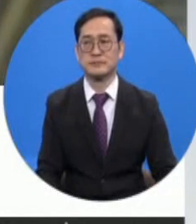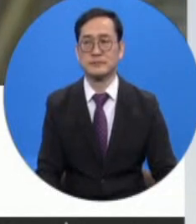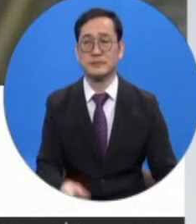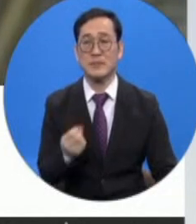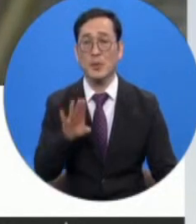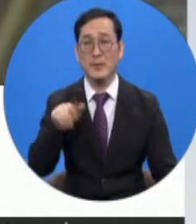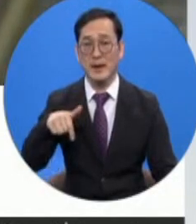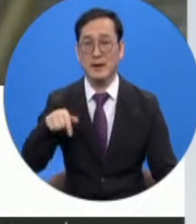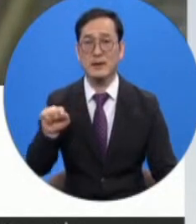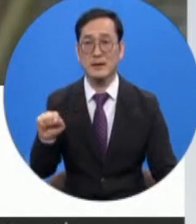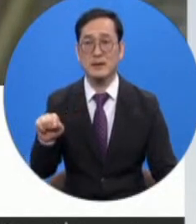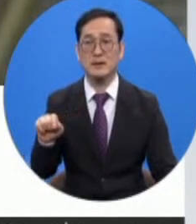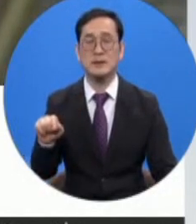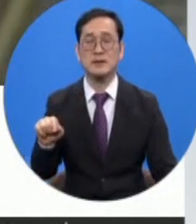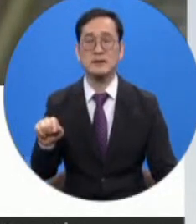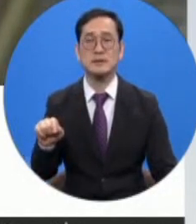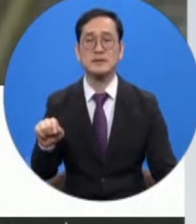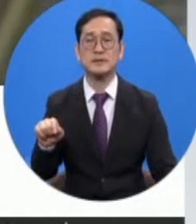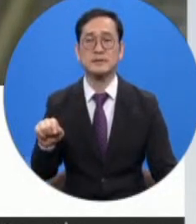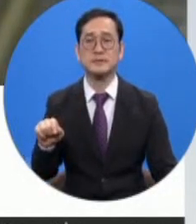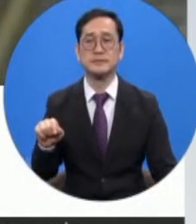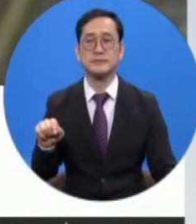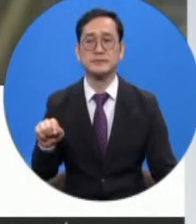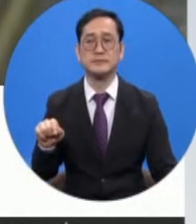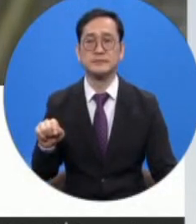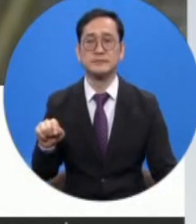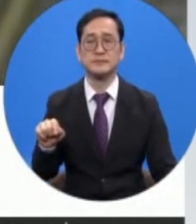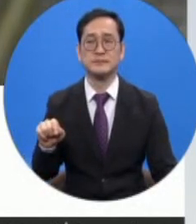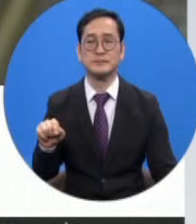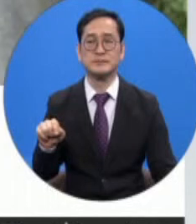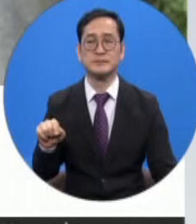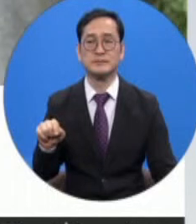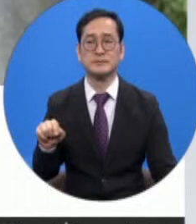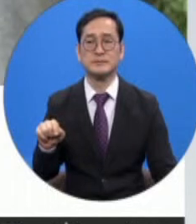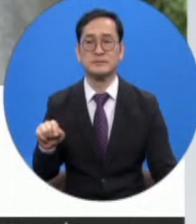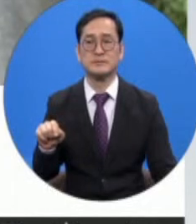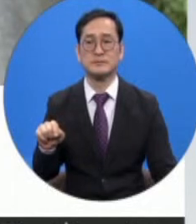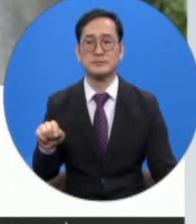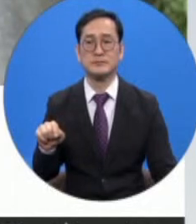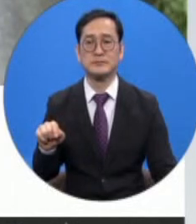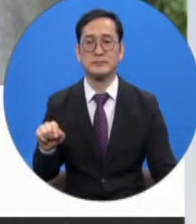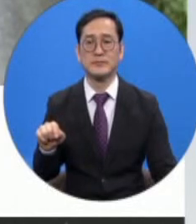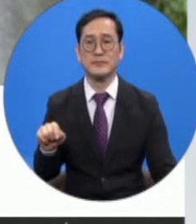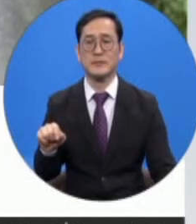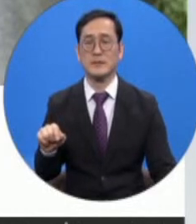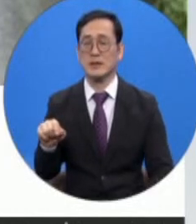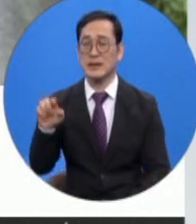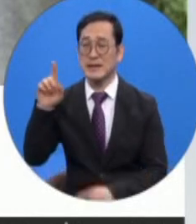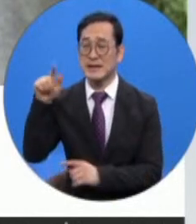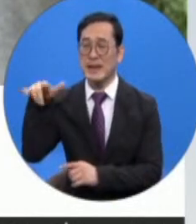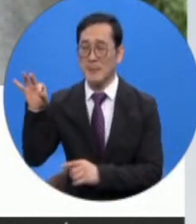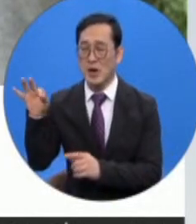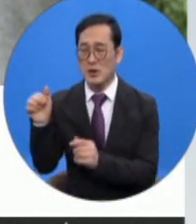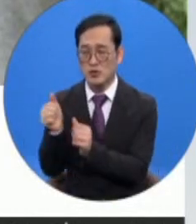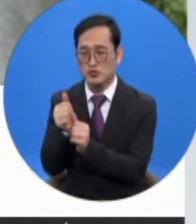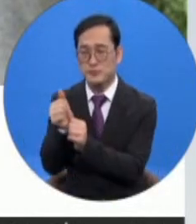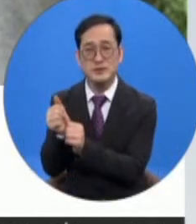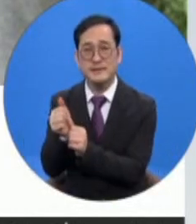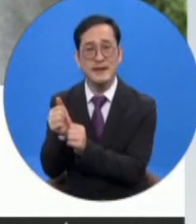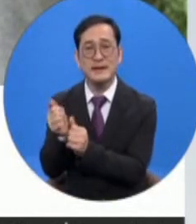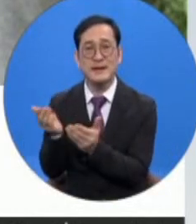뭐 그 유명한 가수 아버지이기도 하죠. 그다음에 이재명 후보의 제1호 수행 비서라고 하지만